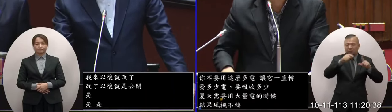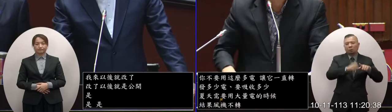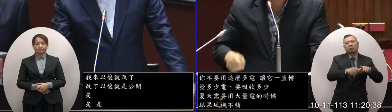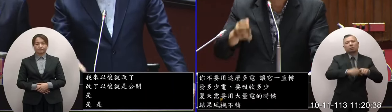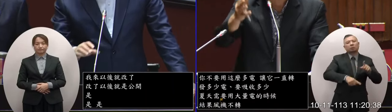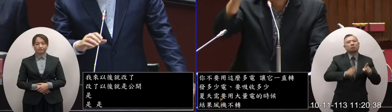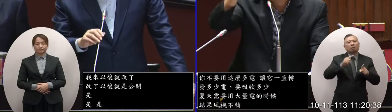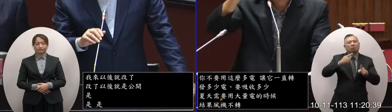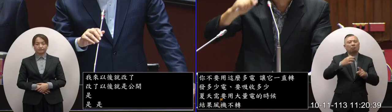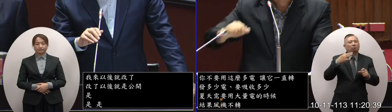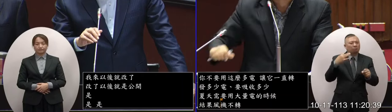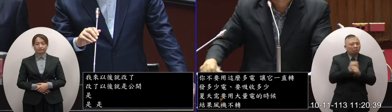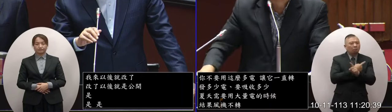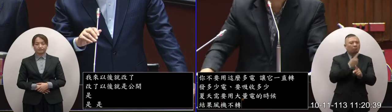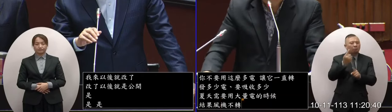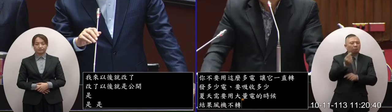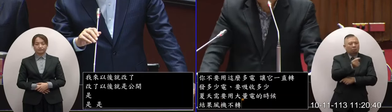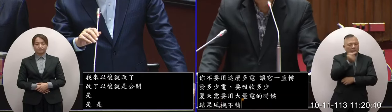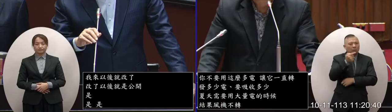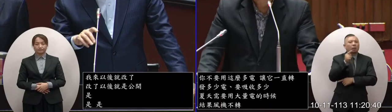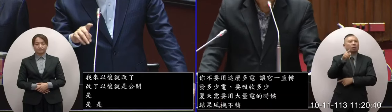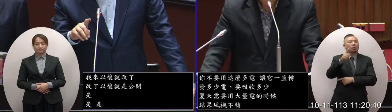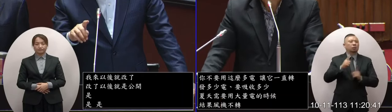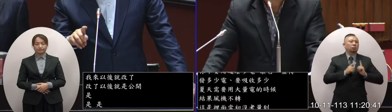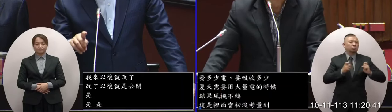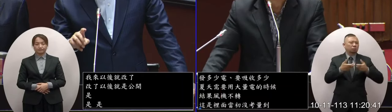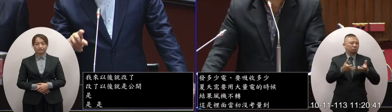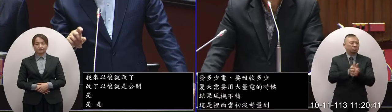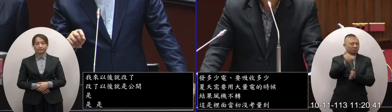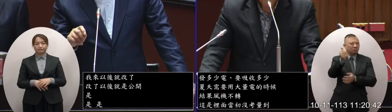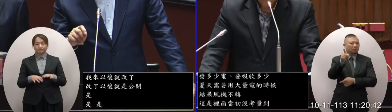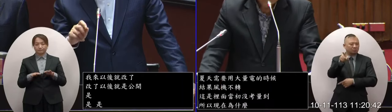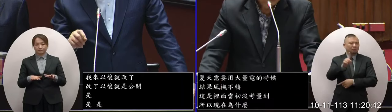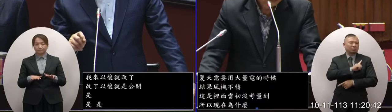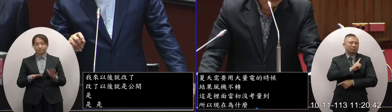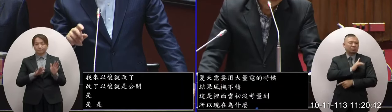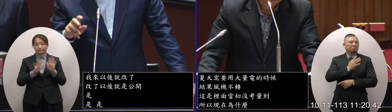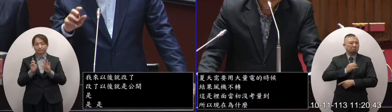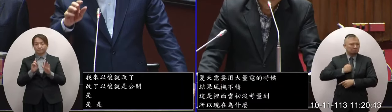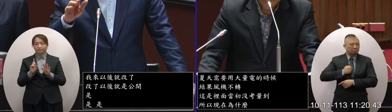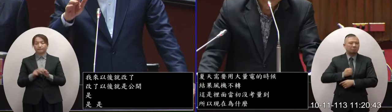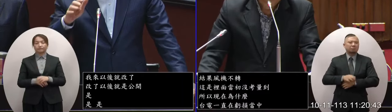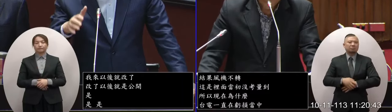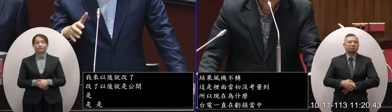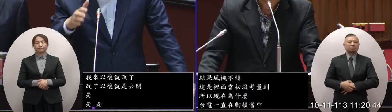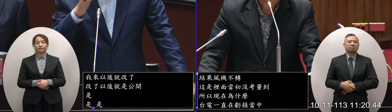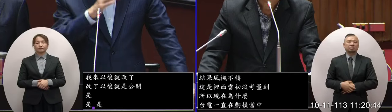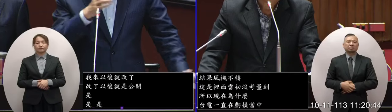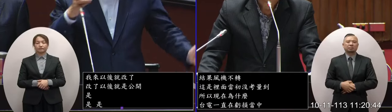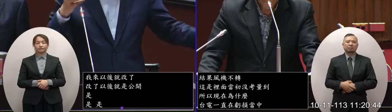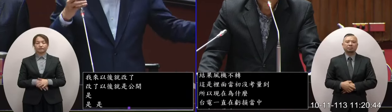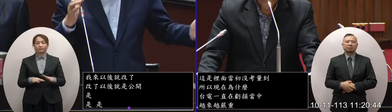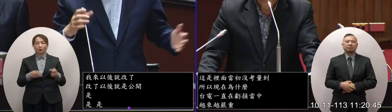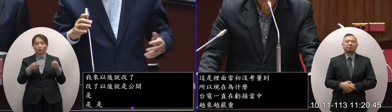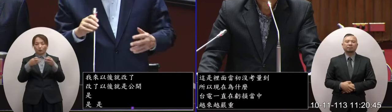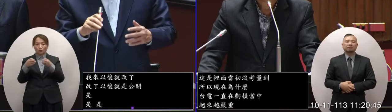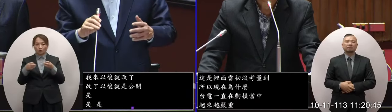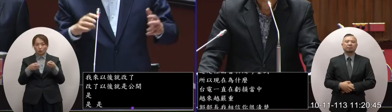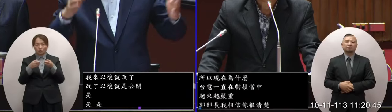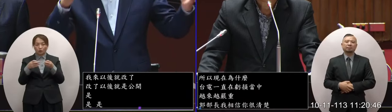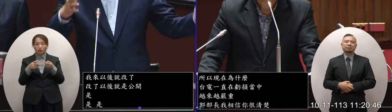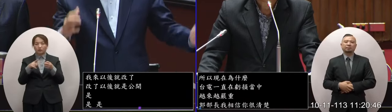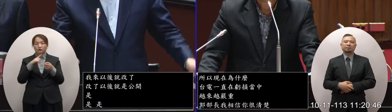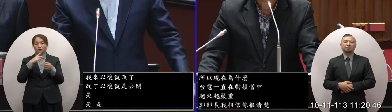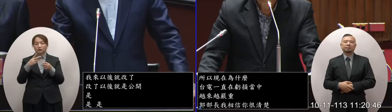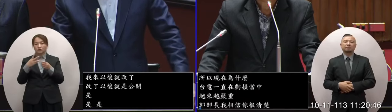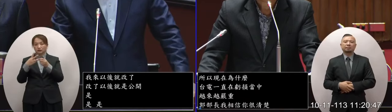来越严重。郭部长，我相信你应该很清楚。 我们现在是这样子哦，就是委员，这个我们现在讨论的都是这个